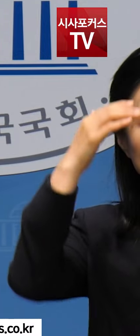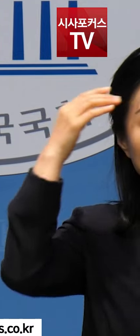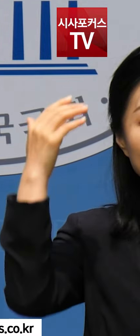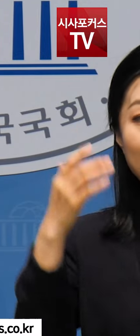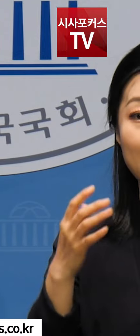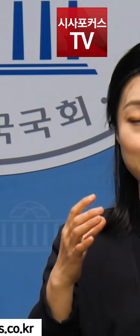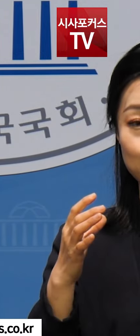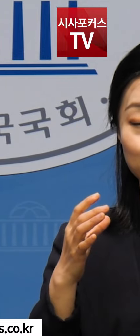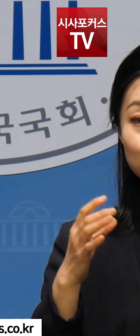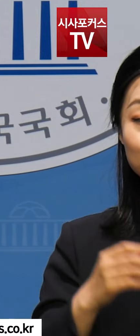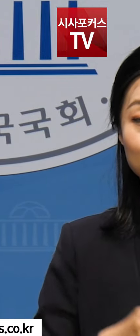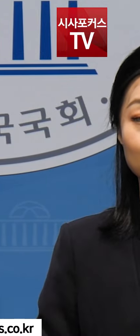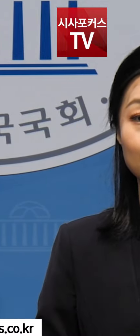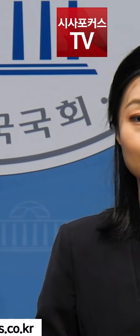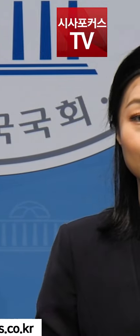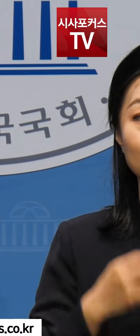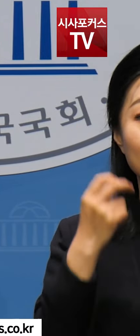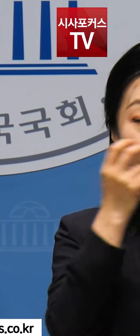대한민국은